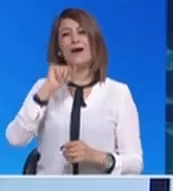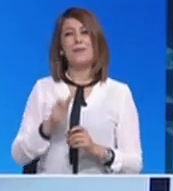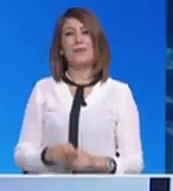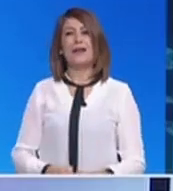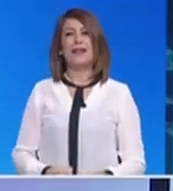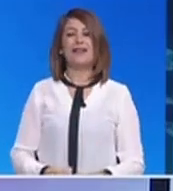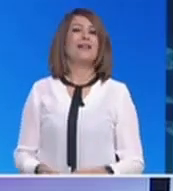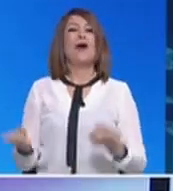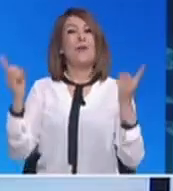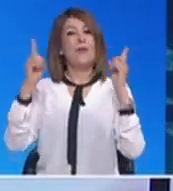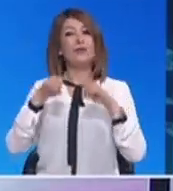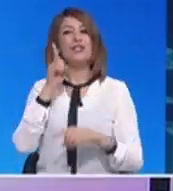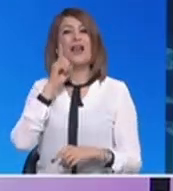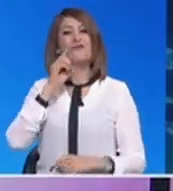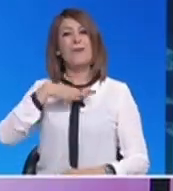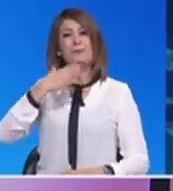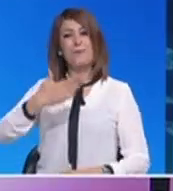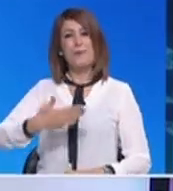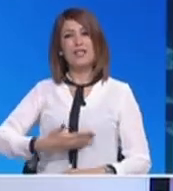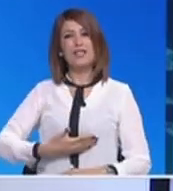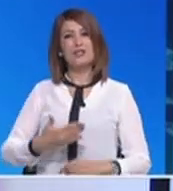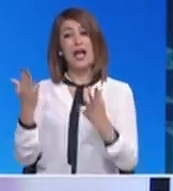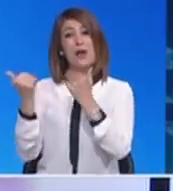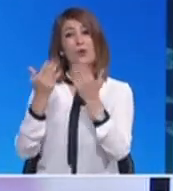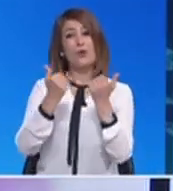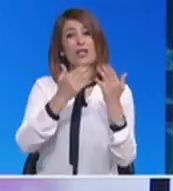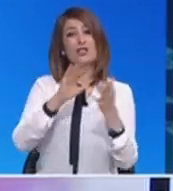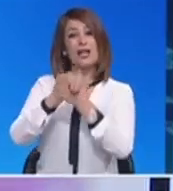وايضا الناس اللي تحبوها